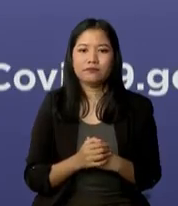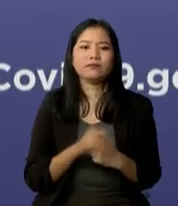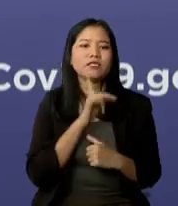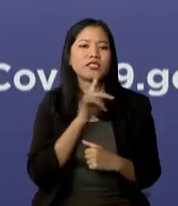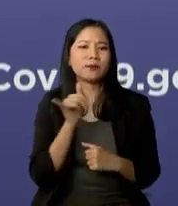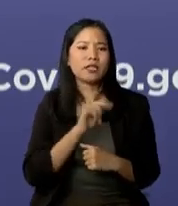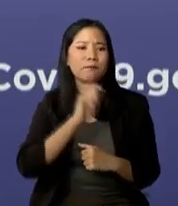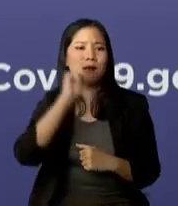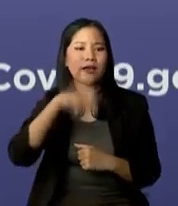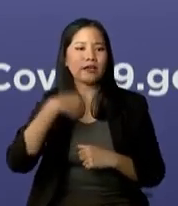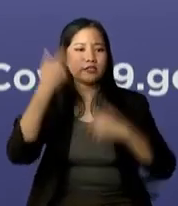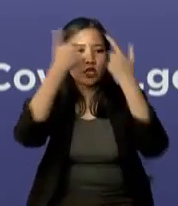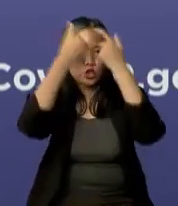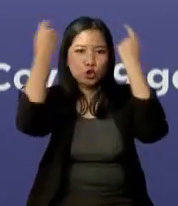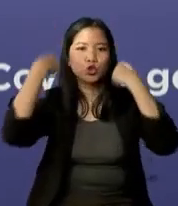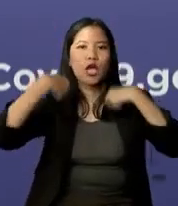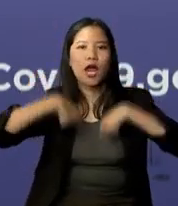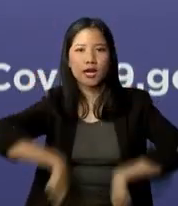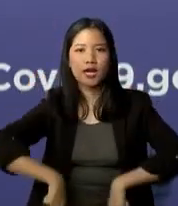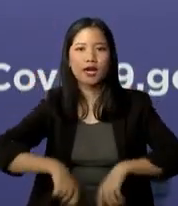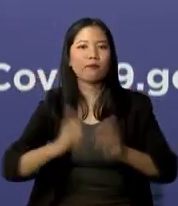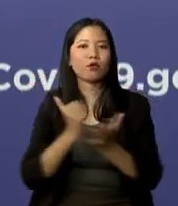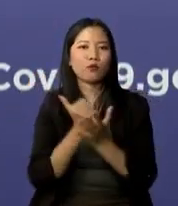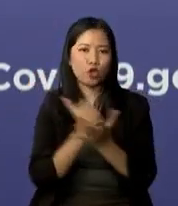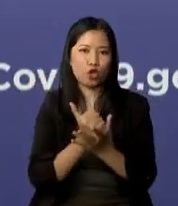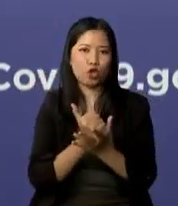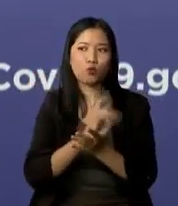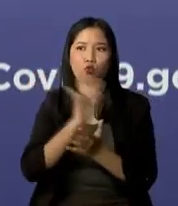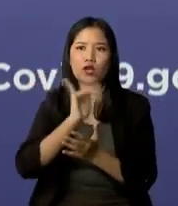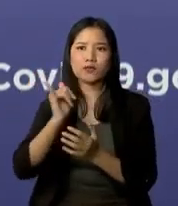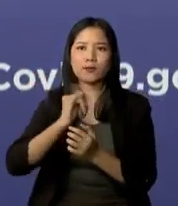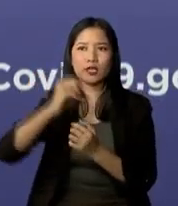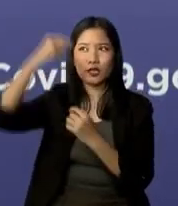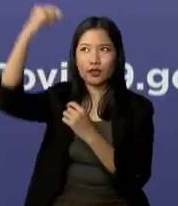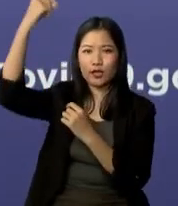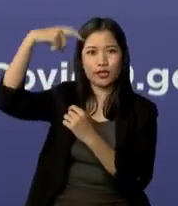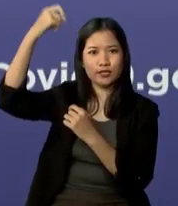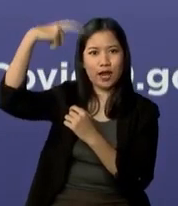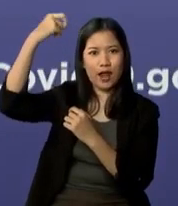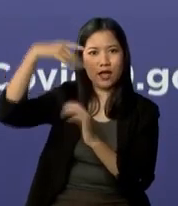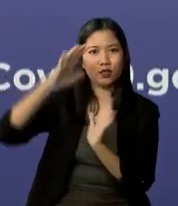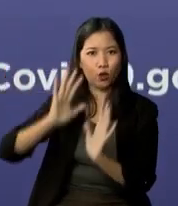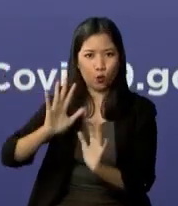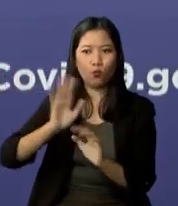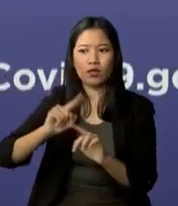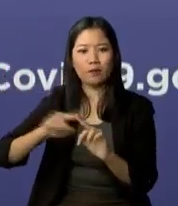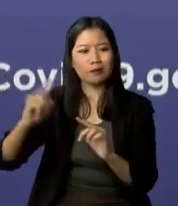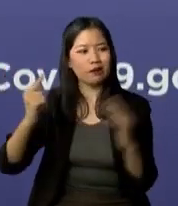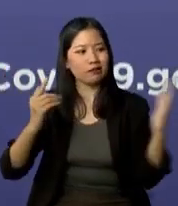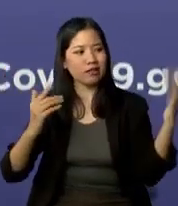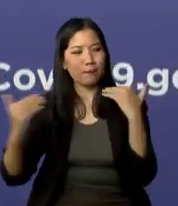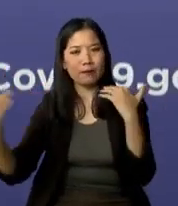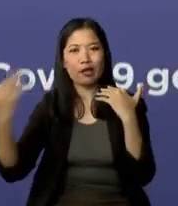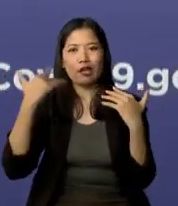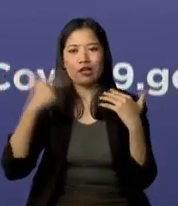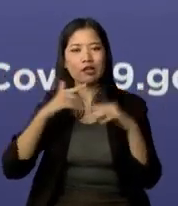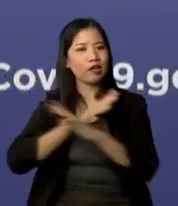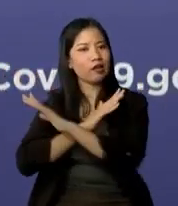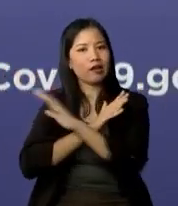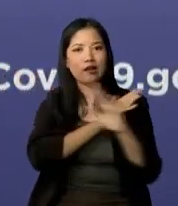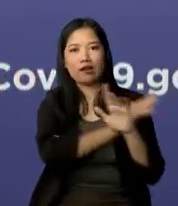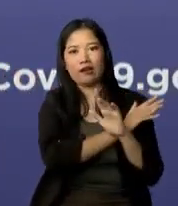jas hujan yang penuh. Sehingga bukan hanya tetesan air dari atas, dari samping pun juga bisa kita